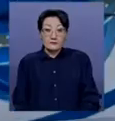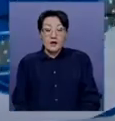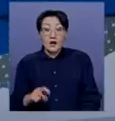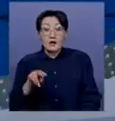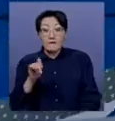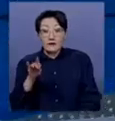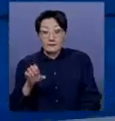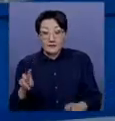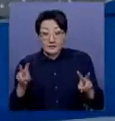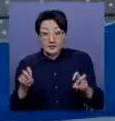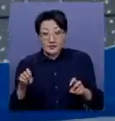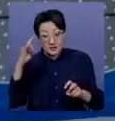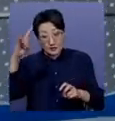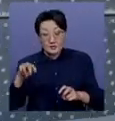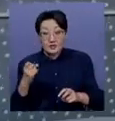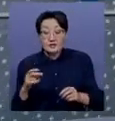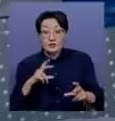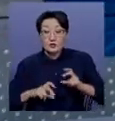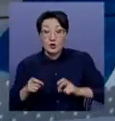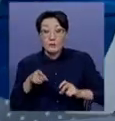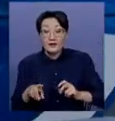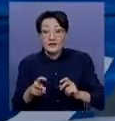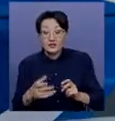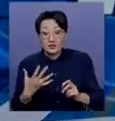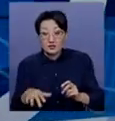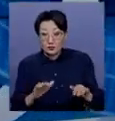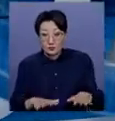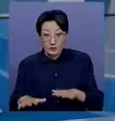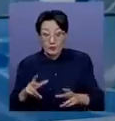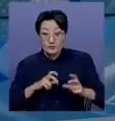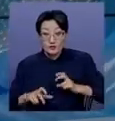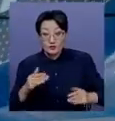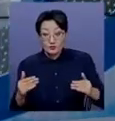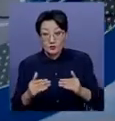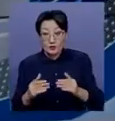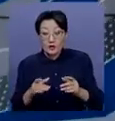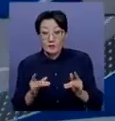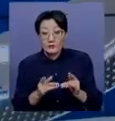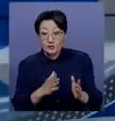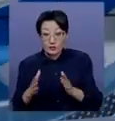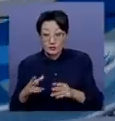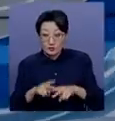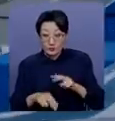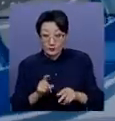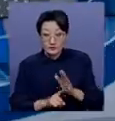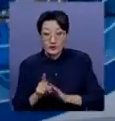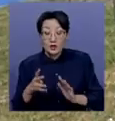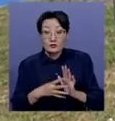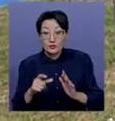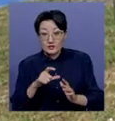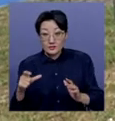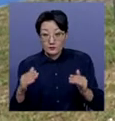Әл-Фараби атындағы Қазақ ұлттық университетінде 1250 орындық студенттер үйінің іргетасы қаланды. 9 қабатты